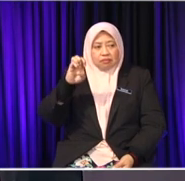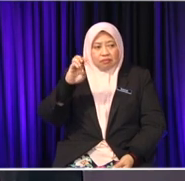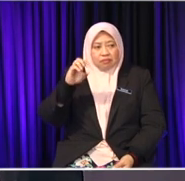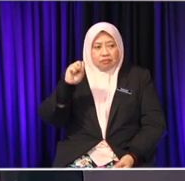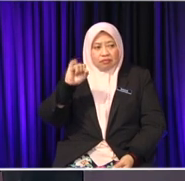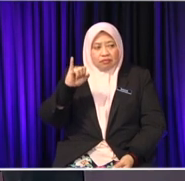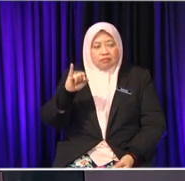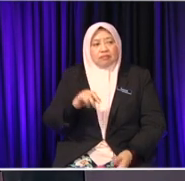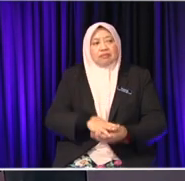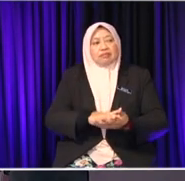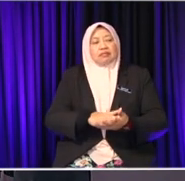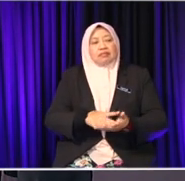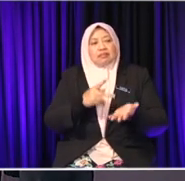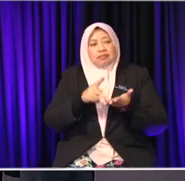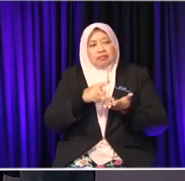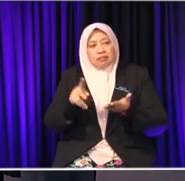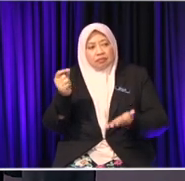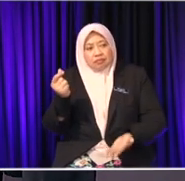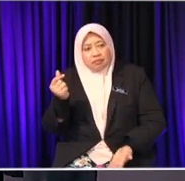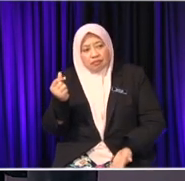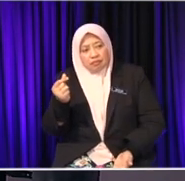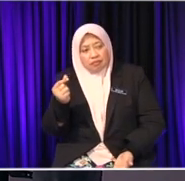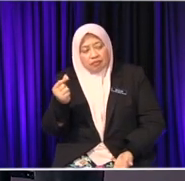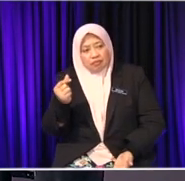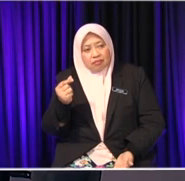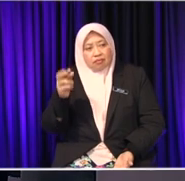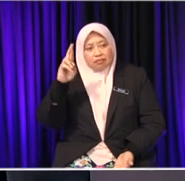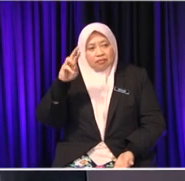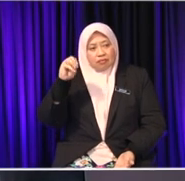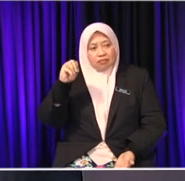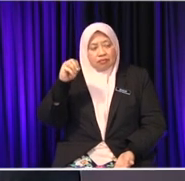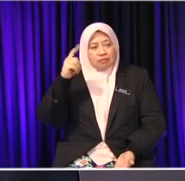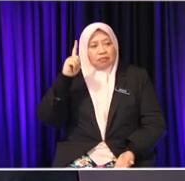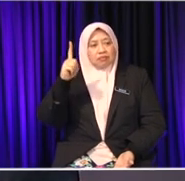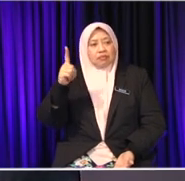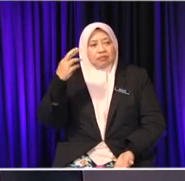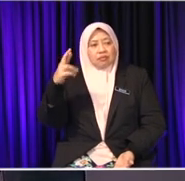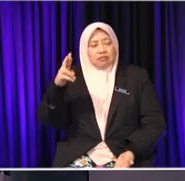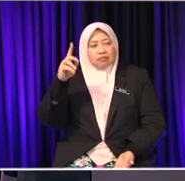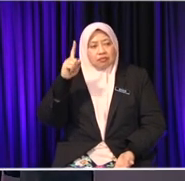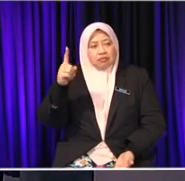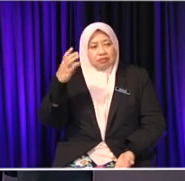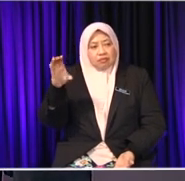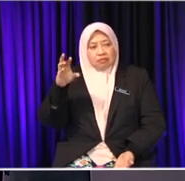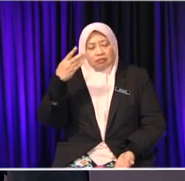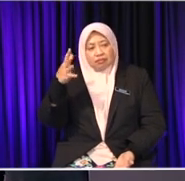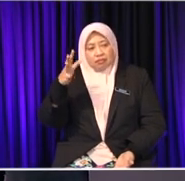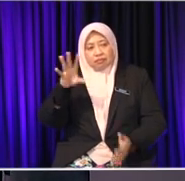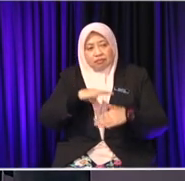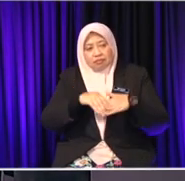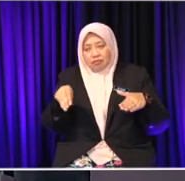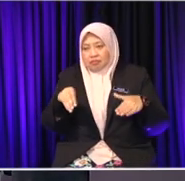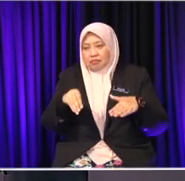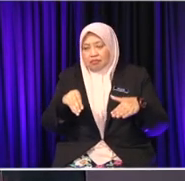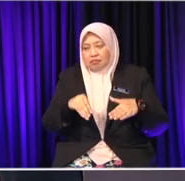sama juga caranya cuma murid perlu ingat untuk pihak ketiga ianya